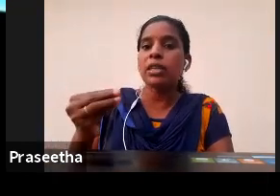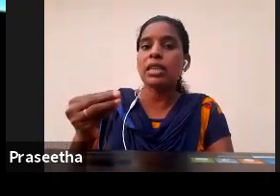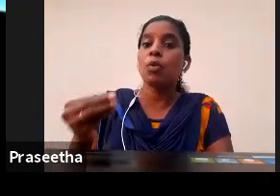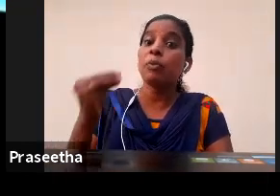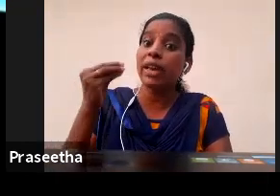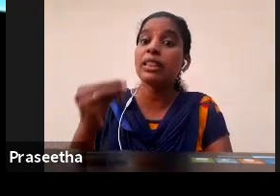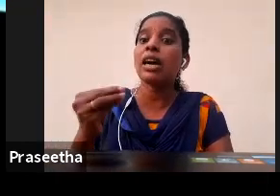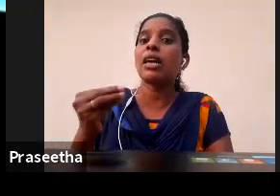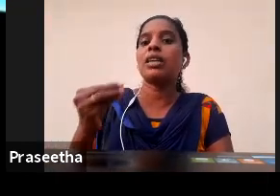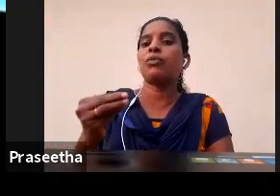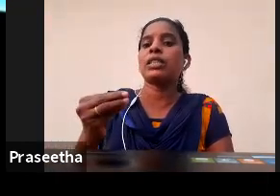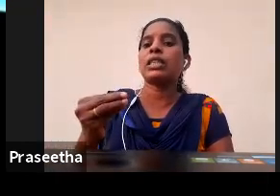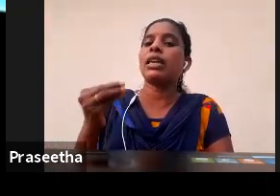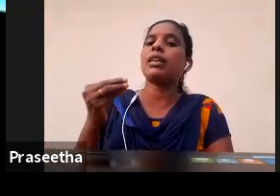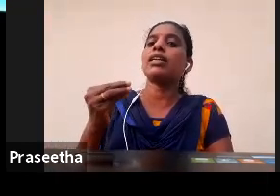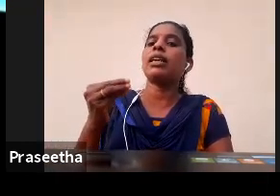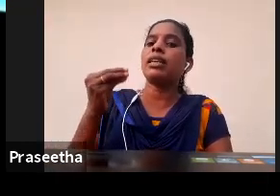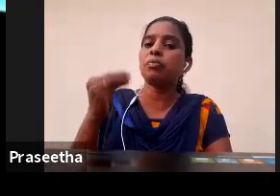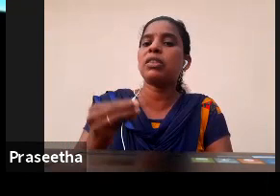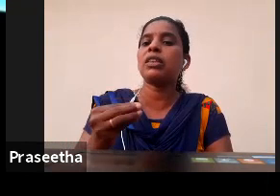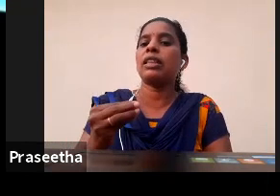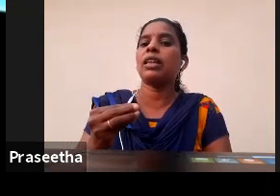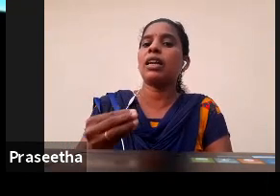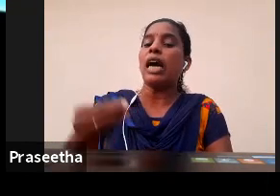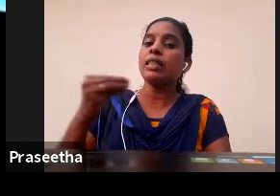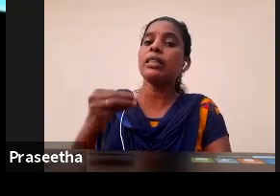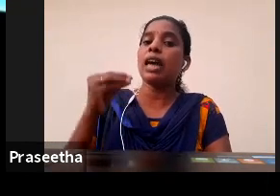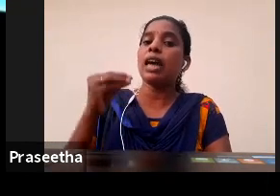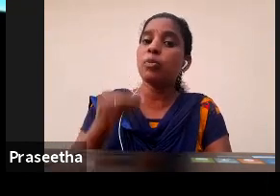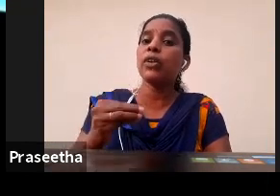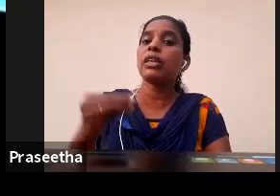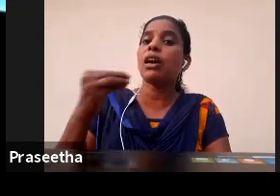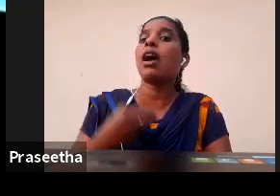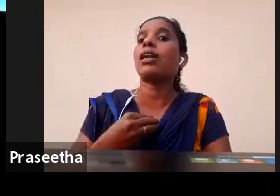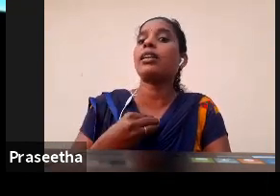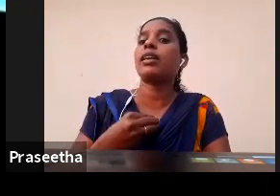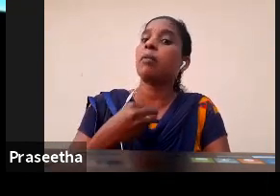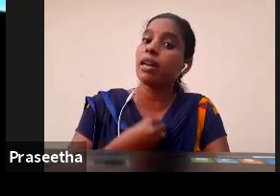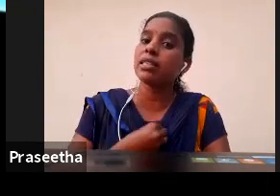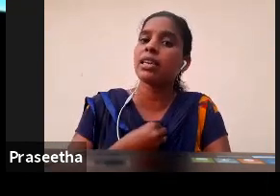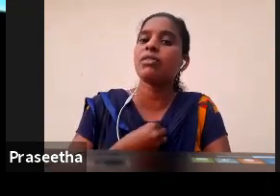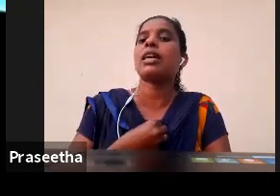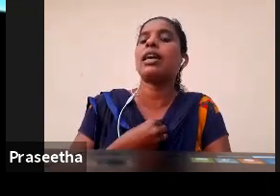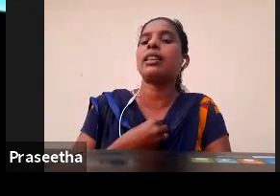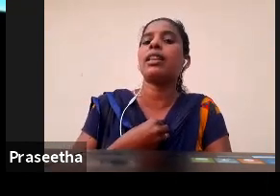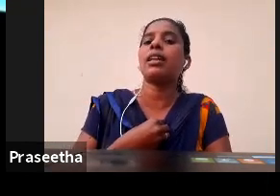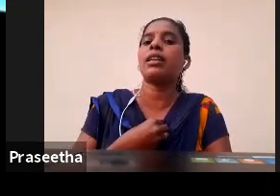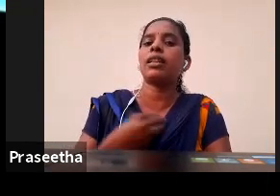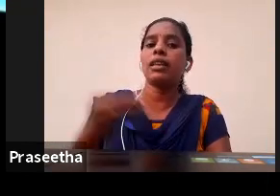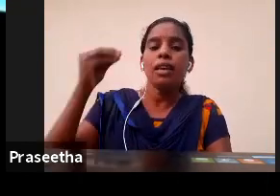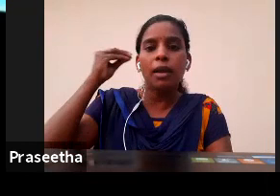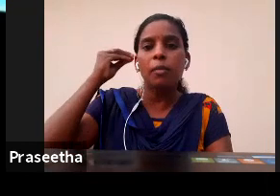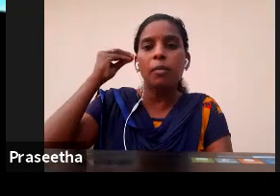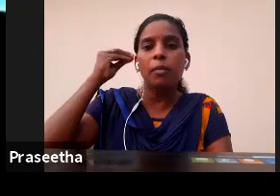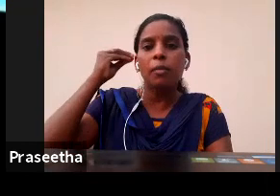നമുക്ക് മനസ്സിലാവും എന്താണ് ഡെഫ്നെസ്, അല്ലെങ്കിൽ അതിന്റെ ഡെപ്ത് എന്താണ്, അത് അനുഭവിക്കുന്ന ആളിന്റെ മാനസികാവസ്ഥ